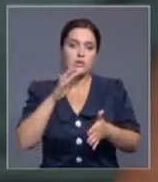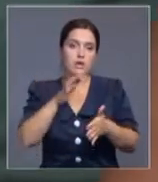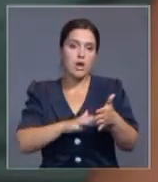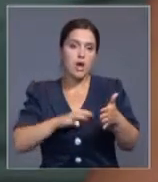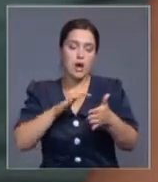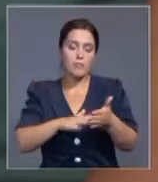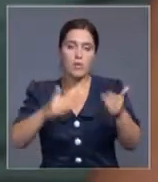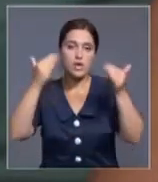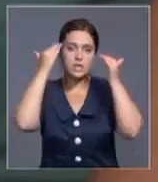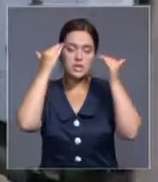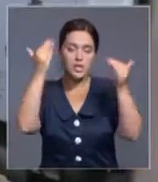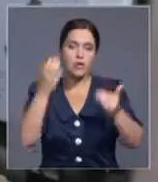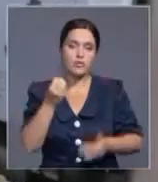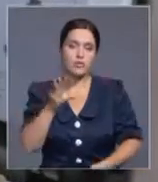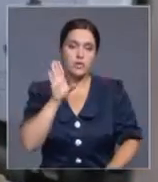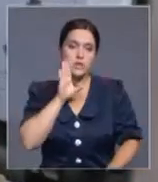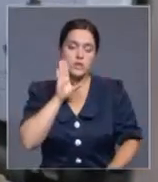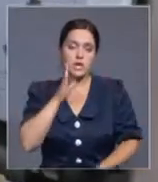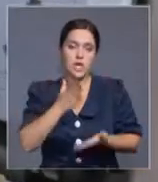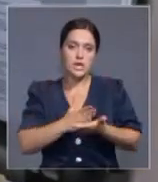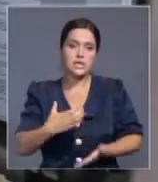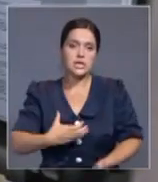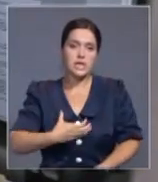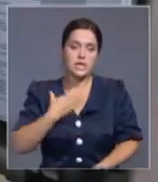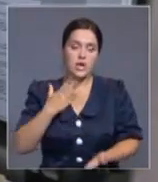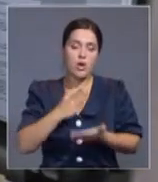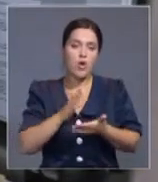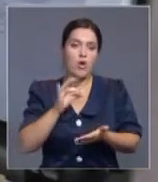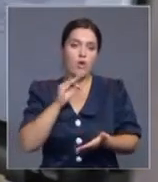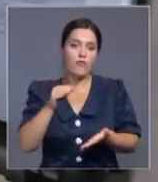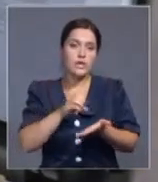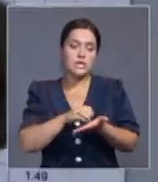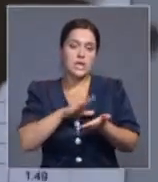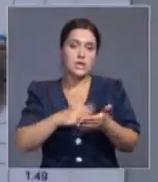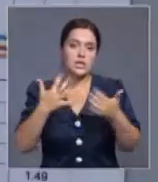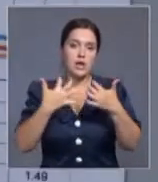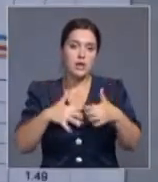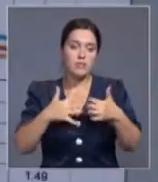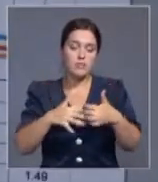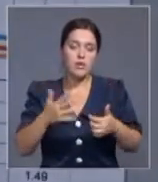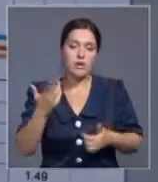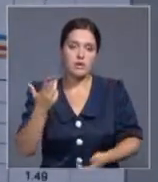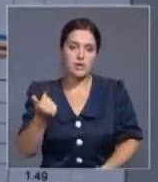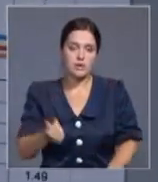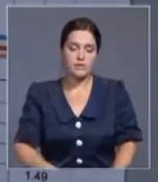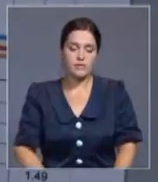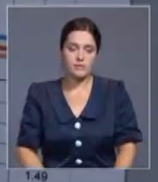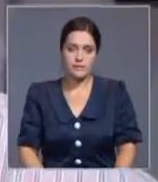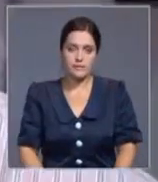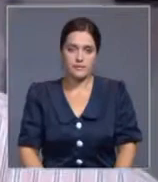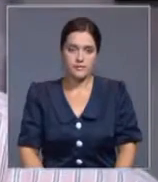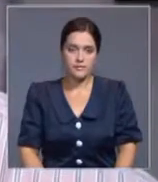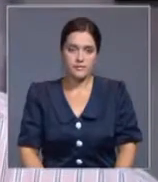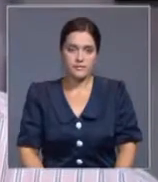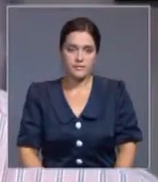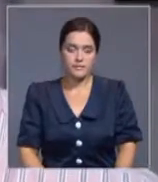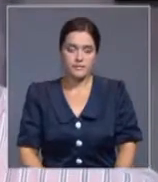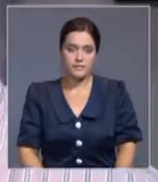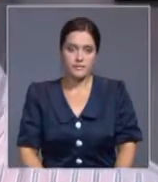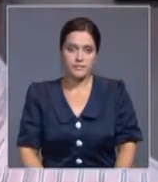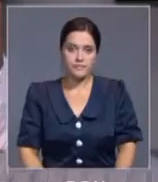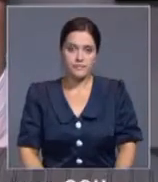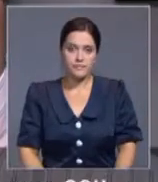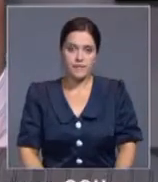было вынесено нерожденным еще дочерям, официальная статистика не знает. Ясно, что в разы больше. Наше исследование показало, что